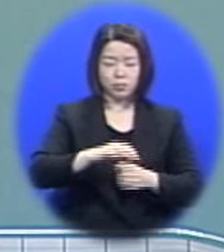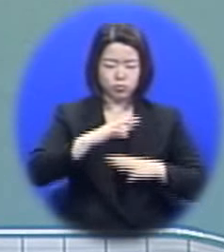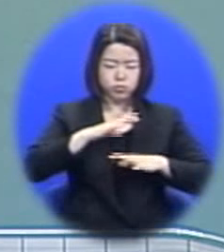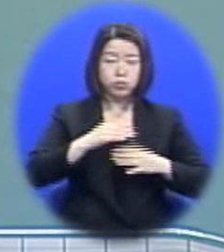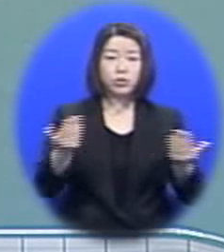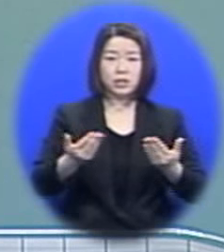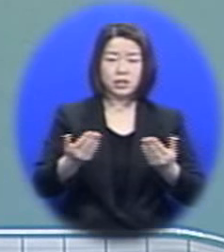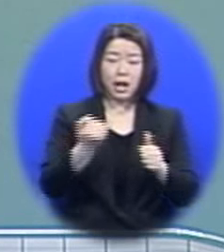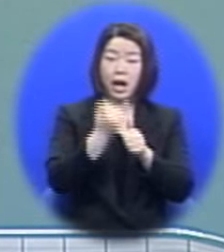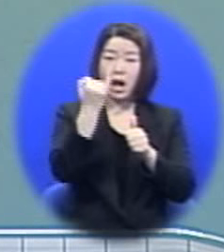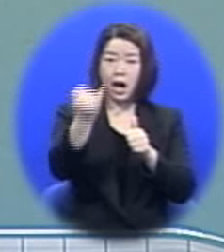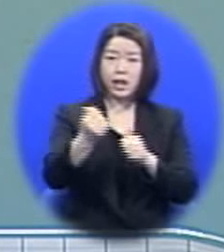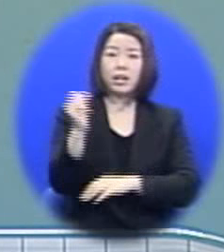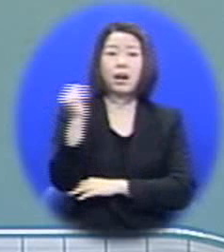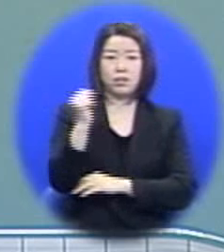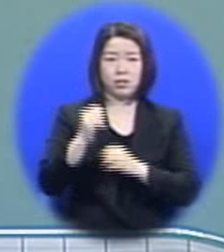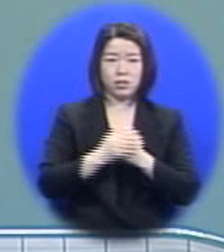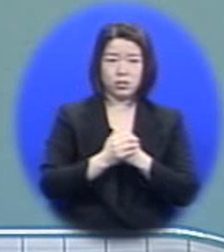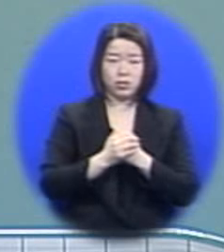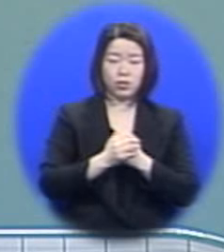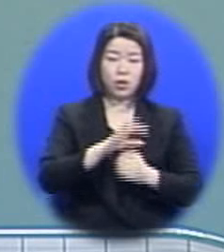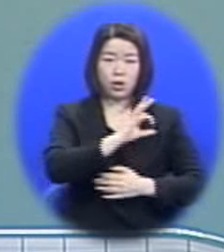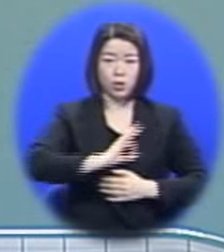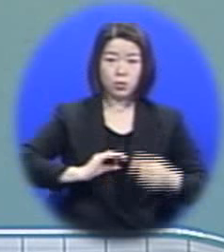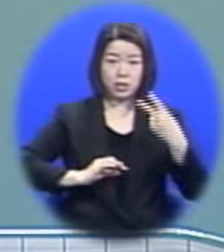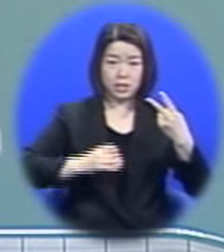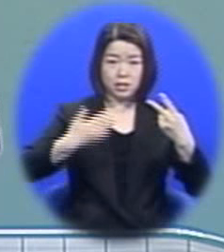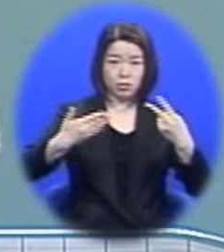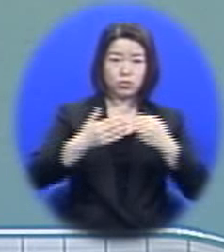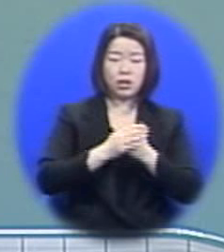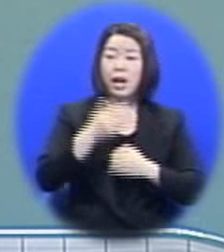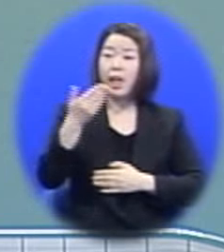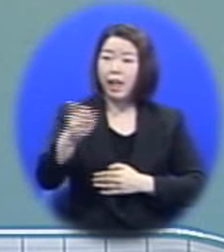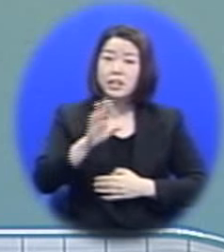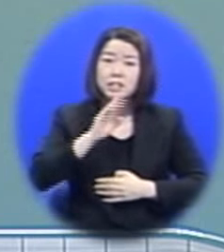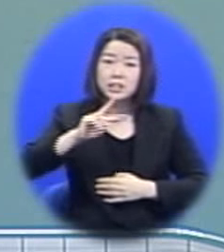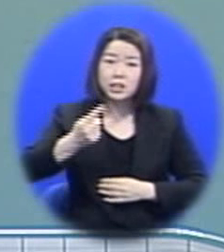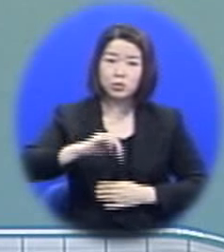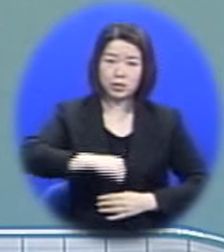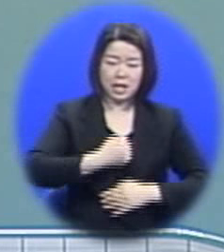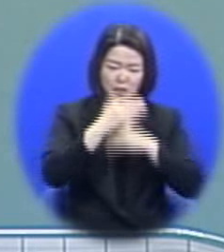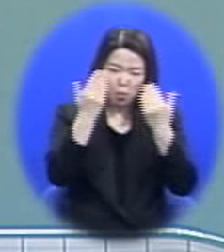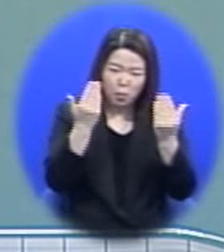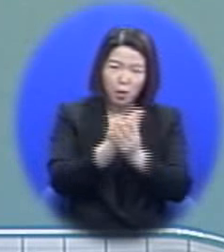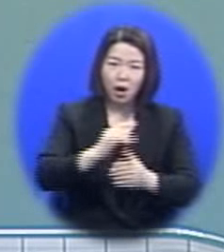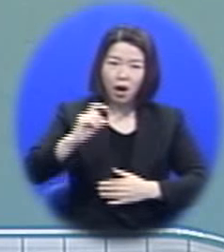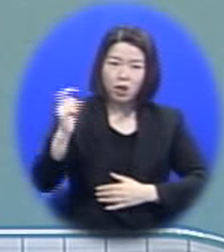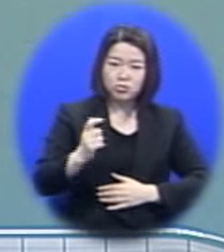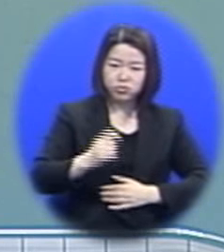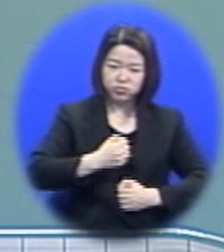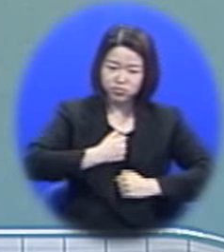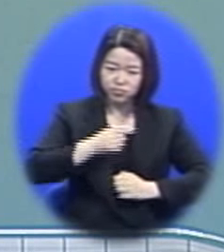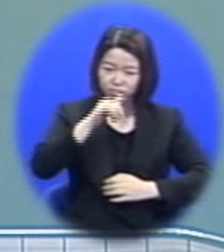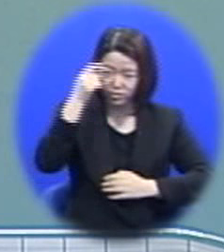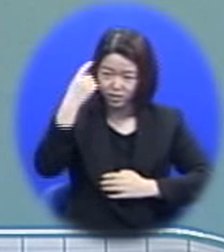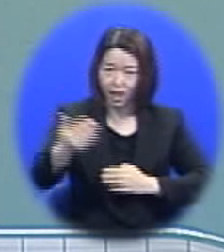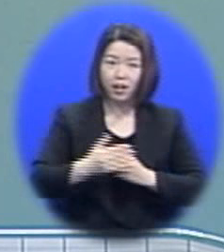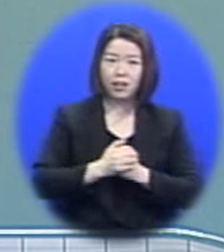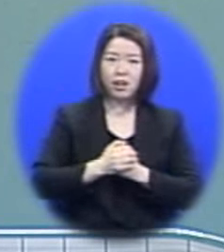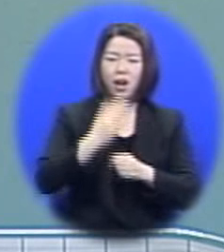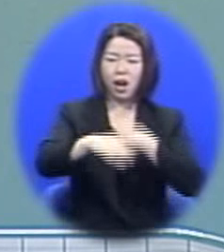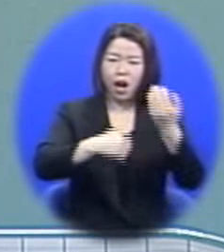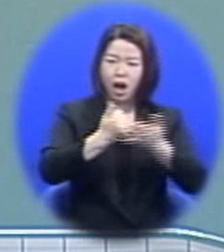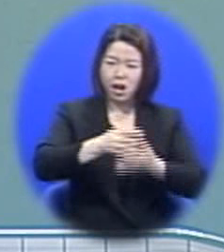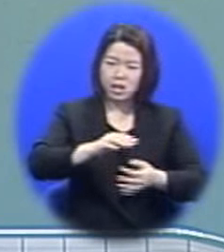욥기 2장 9절에 보면 아내가 말합니다. 당신이 그래도 자기의 온전함을 굳게 지키느냐?